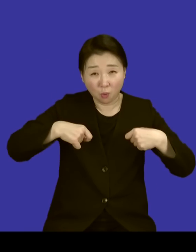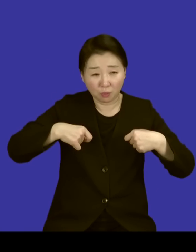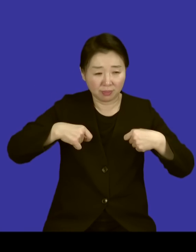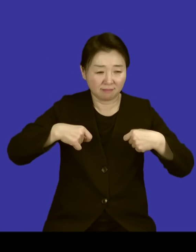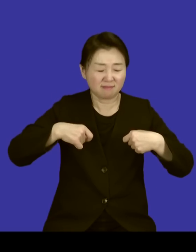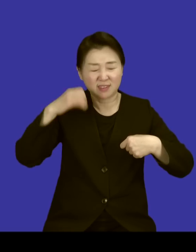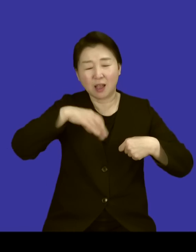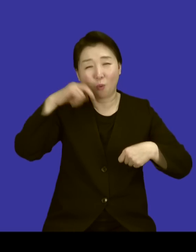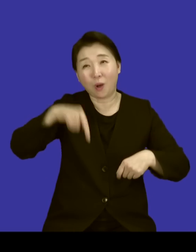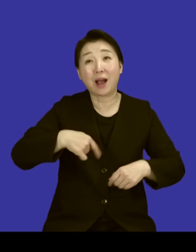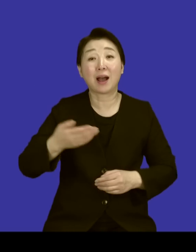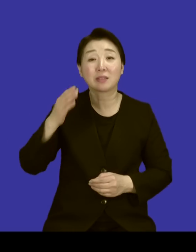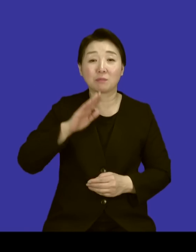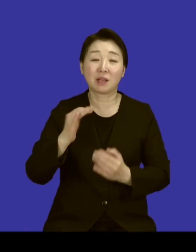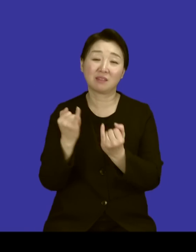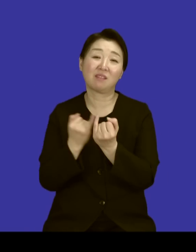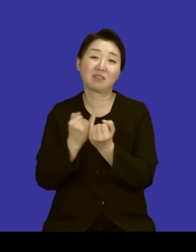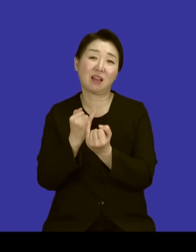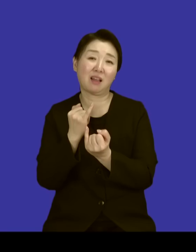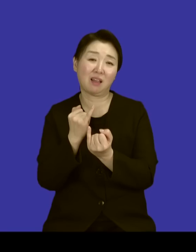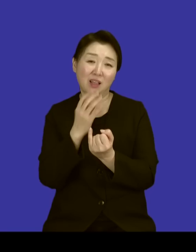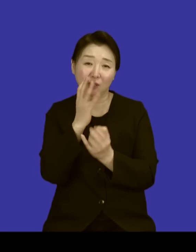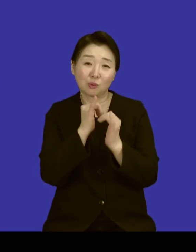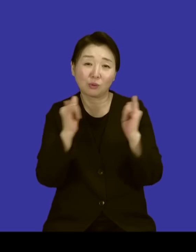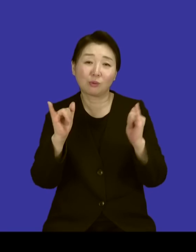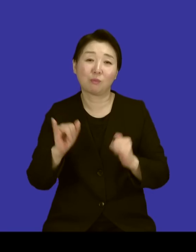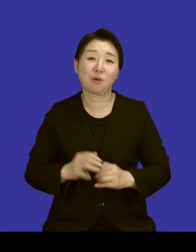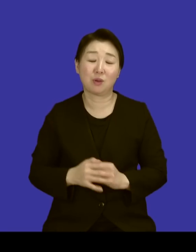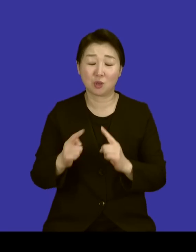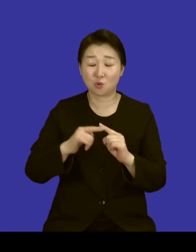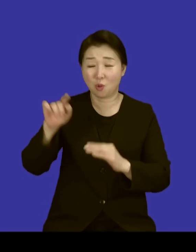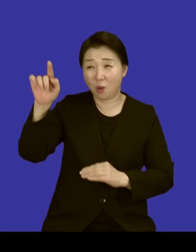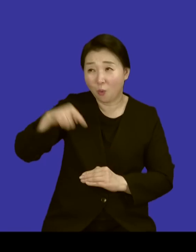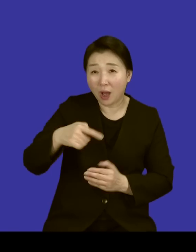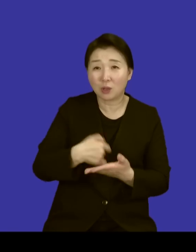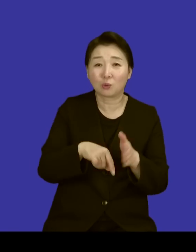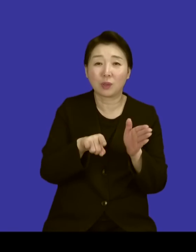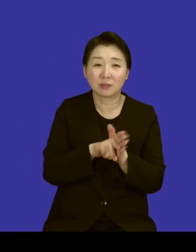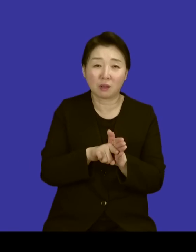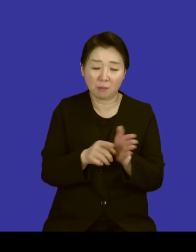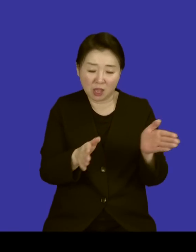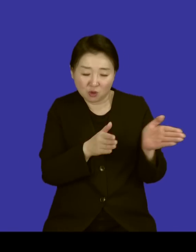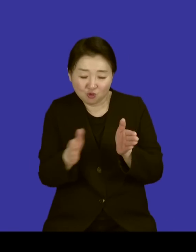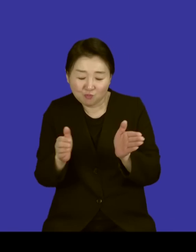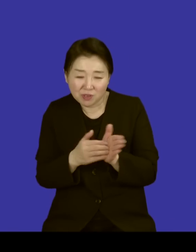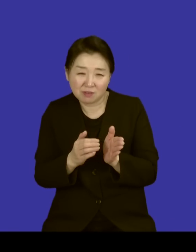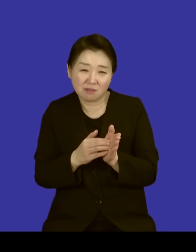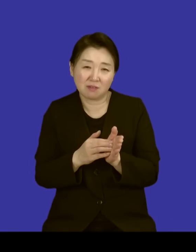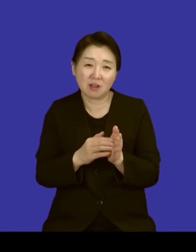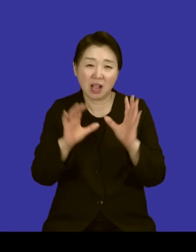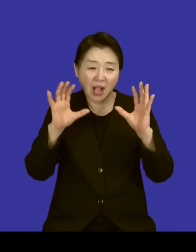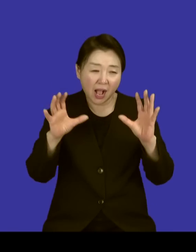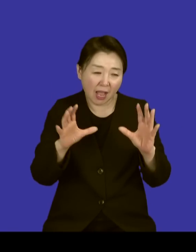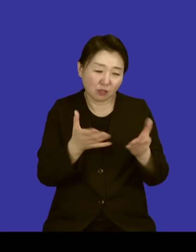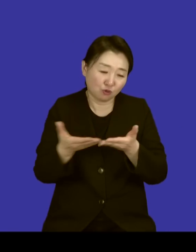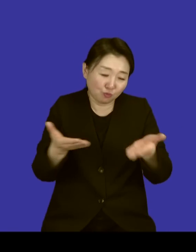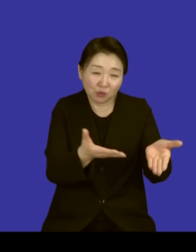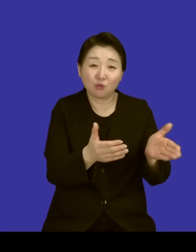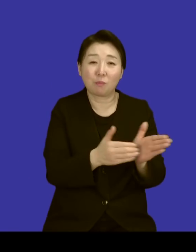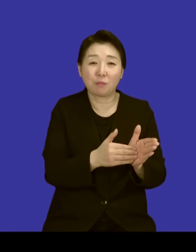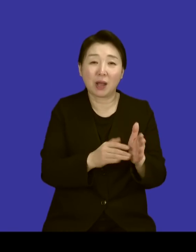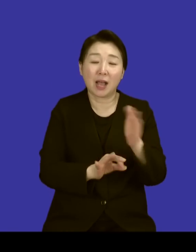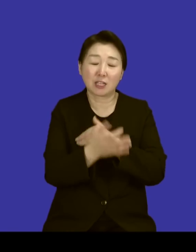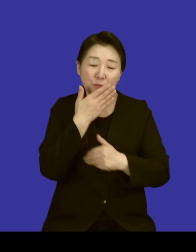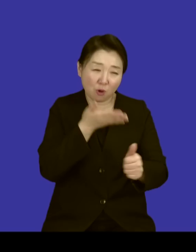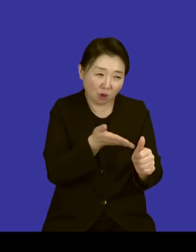머리 눌려서도 가시지만 여자 성도분들은 그 교회를 한번 출석하기 위해서 사실은 준비하고 아이들 준비시키고 챙기고. 아침